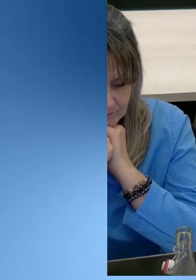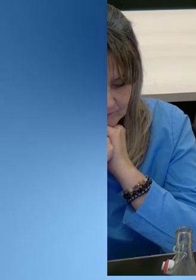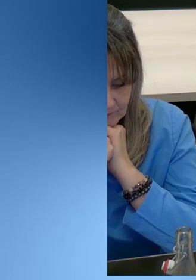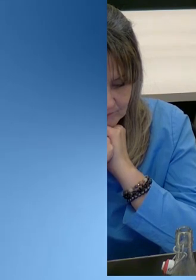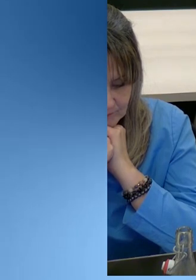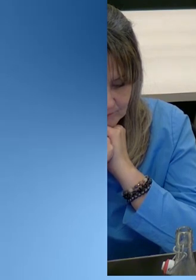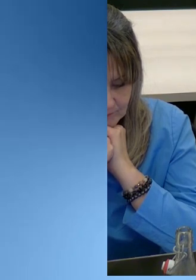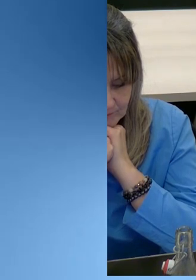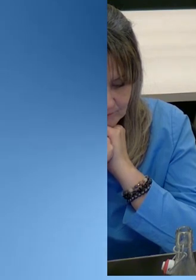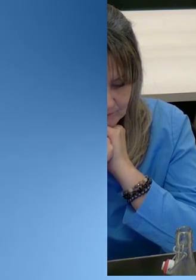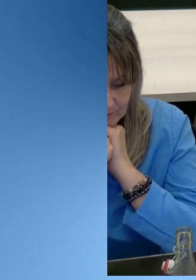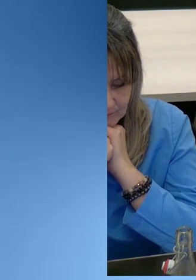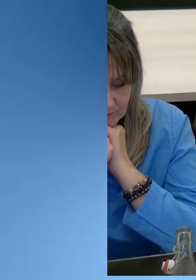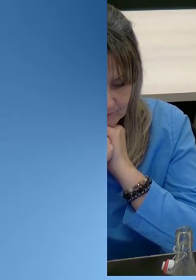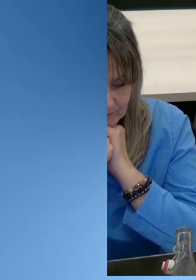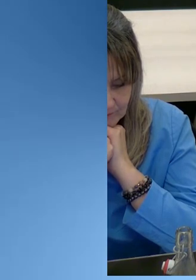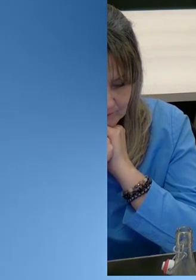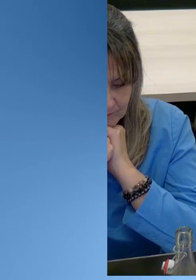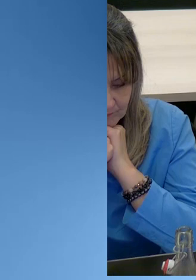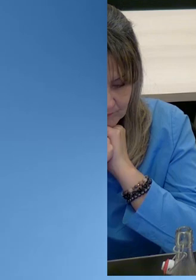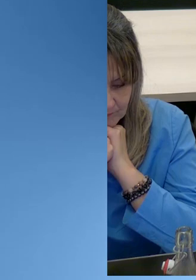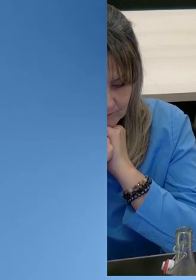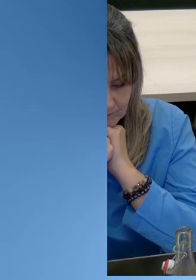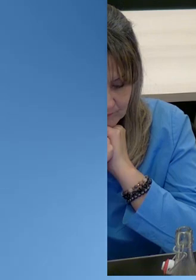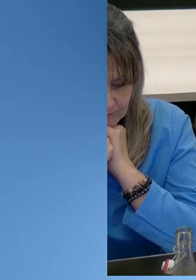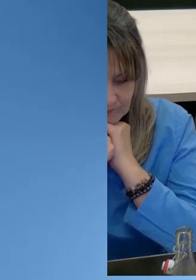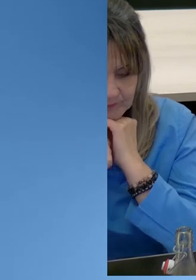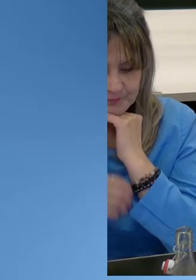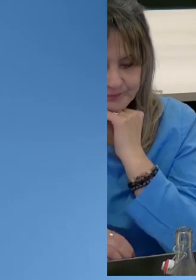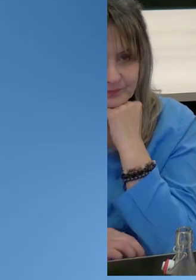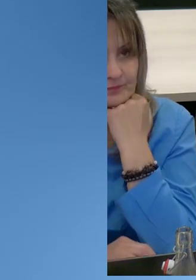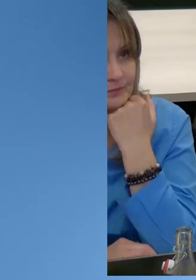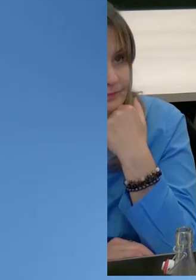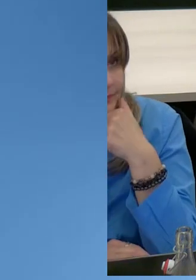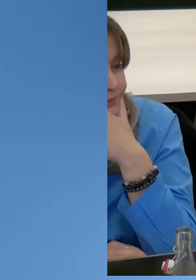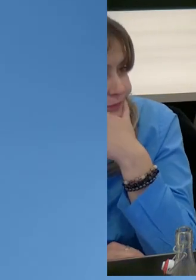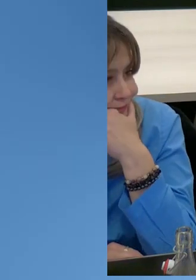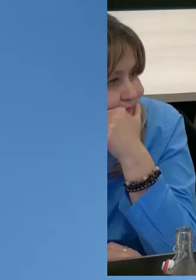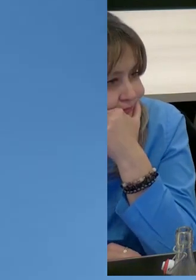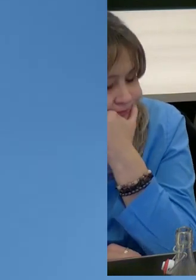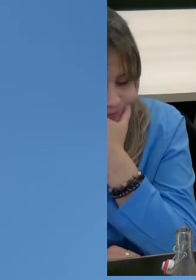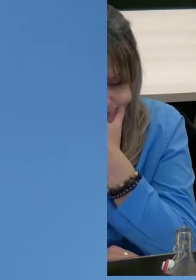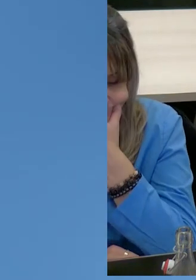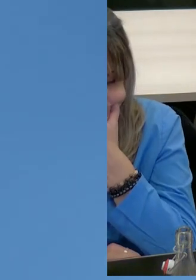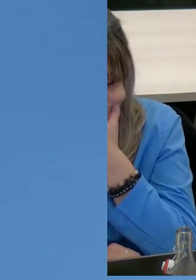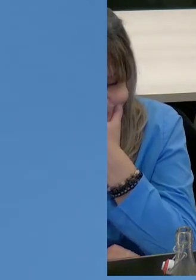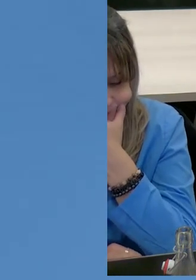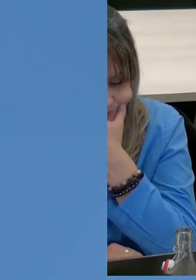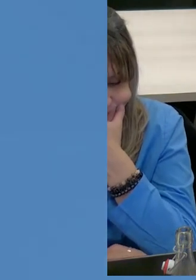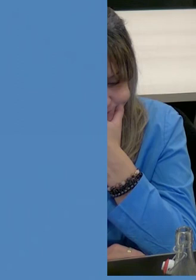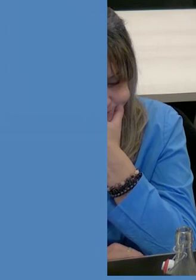2023 qu'en 2022 mais ce qu'il faut c'est nous donner les vrais chiffres avec les vrais éléments de comparaison il y avait un certain nombre de structures qui qui existaient en